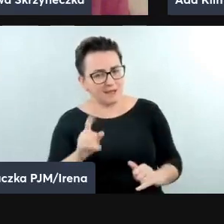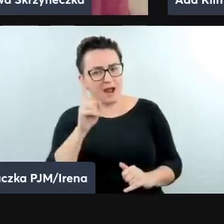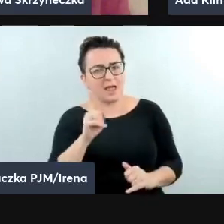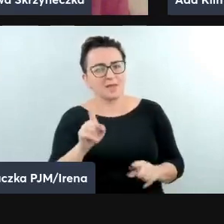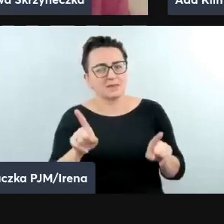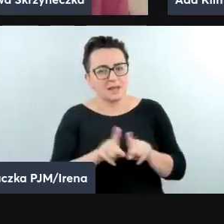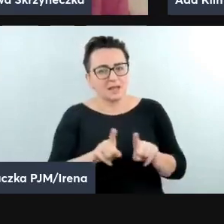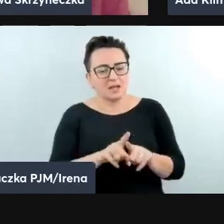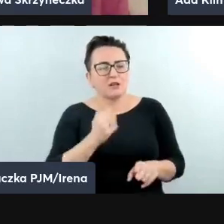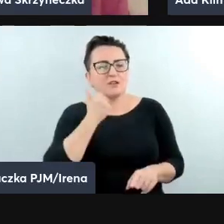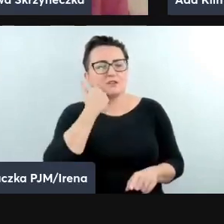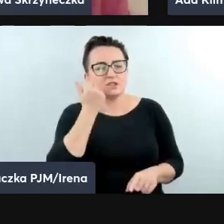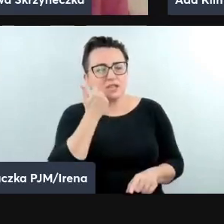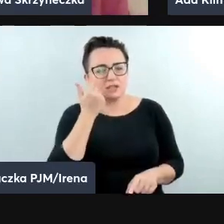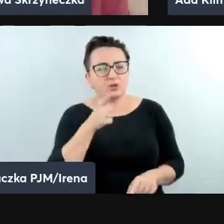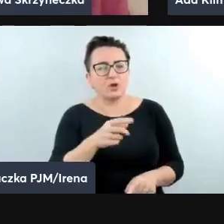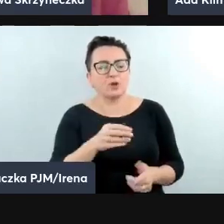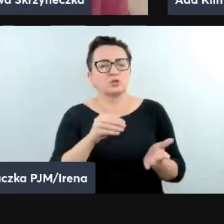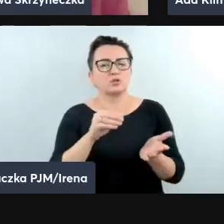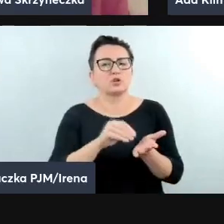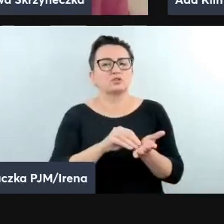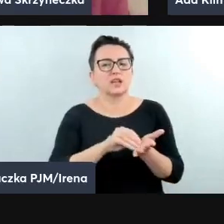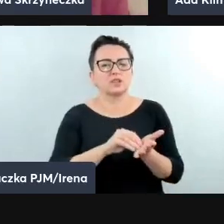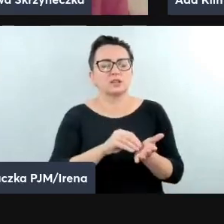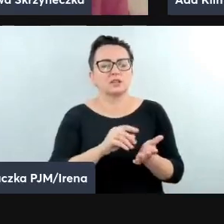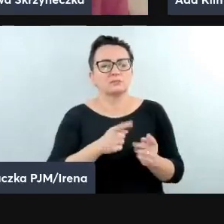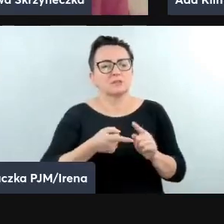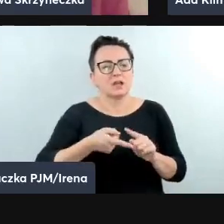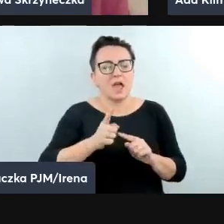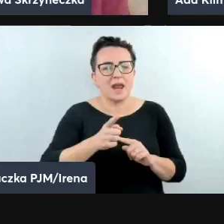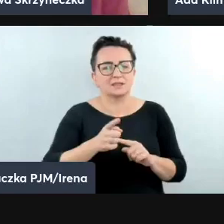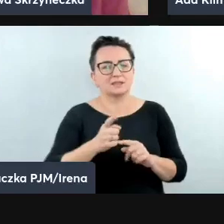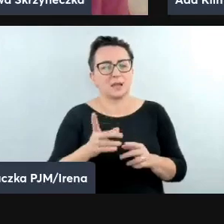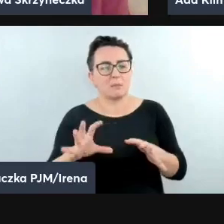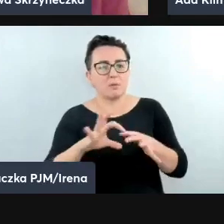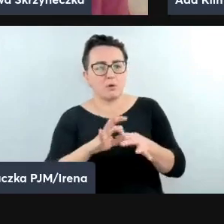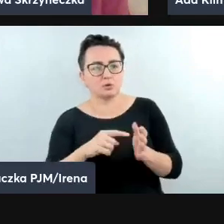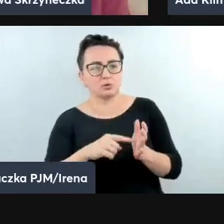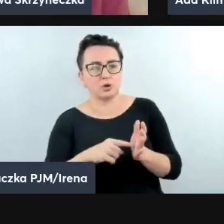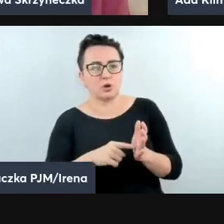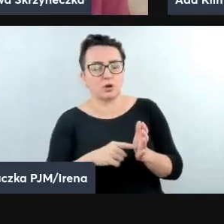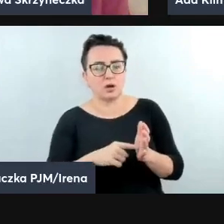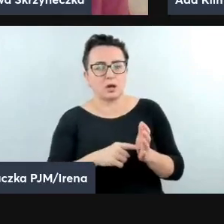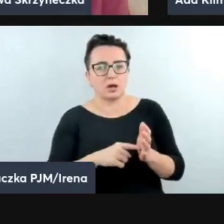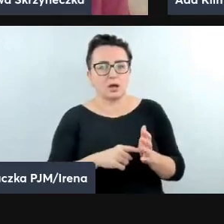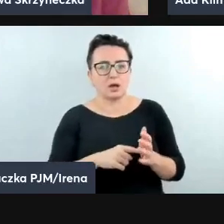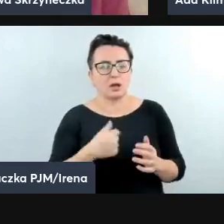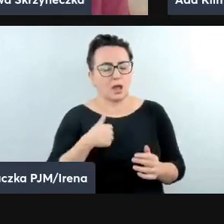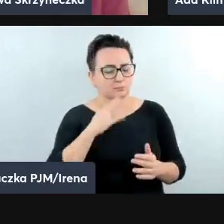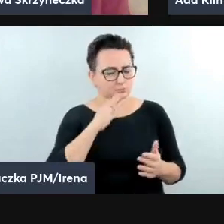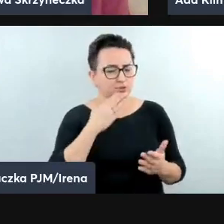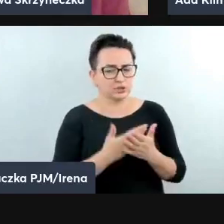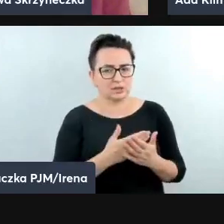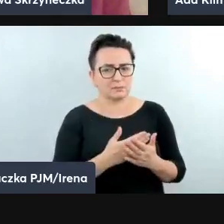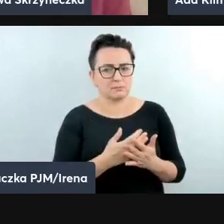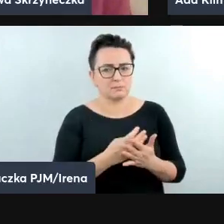tej erekcji jest gdzieś tam łączące, choć muszę tutaj przyznać, że no z perspektywy osoby, która wchodzi i czasami